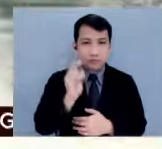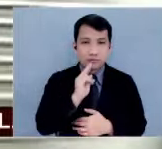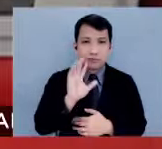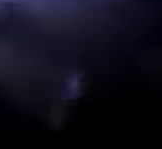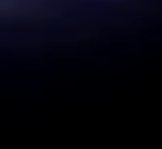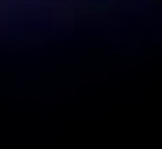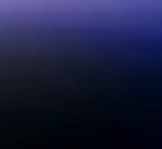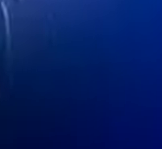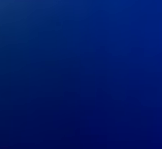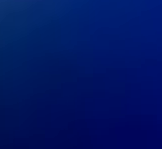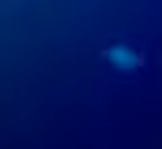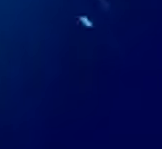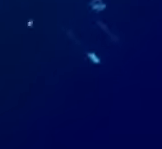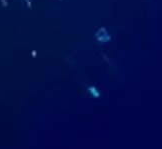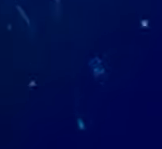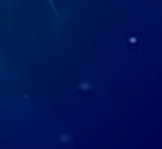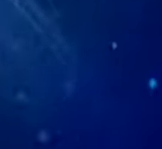5.